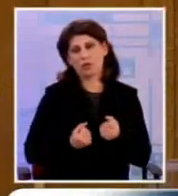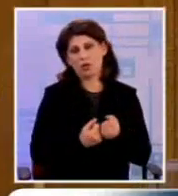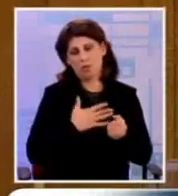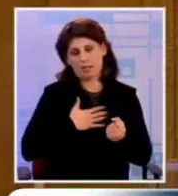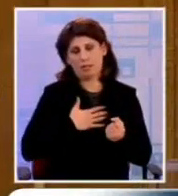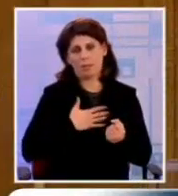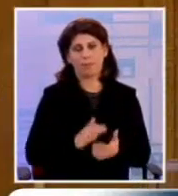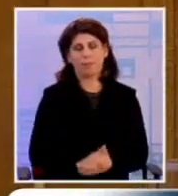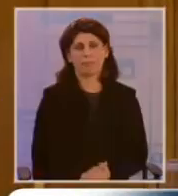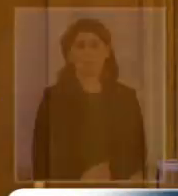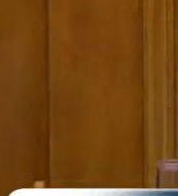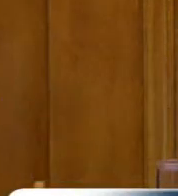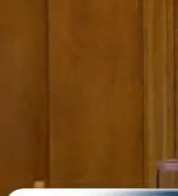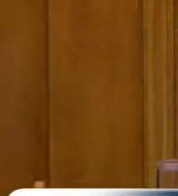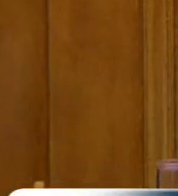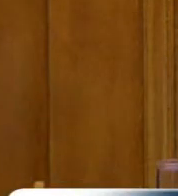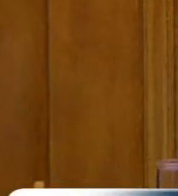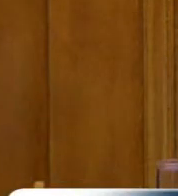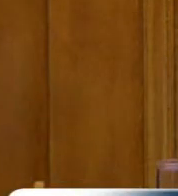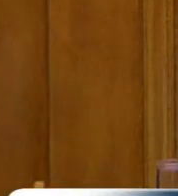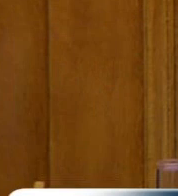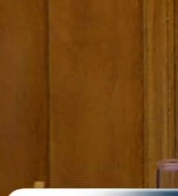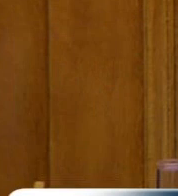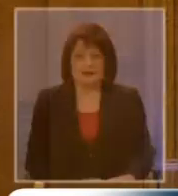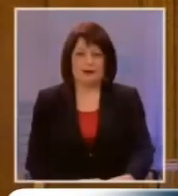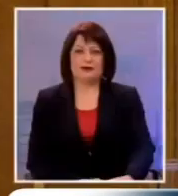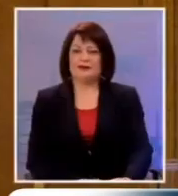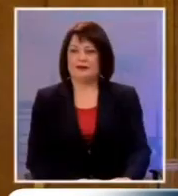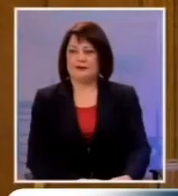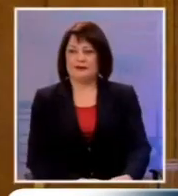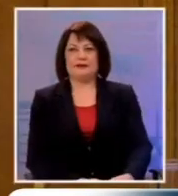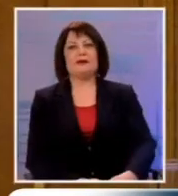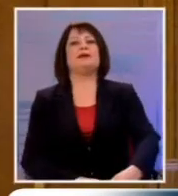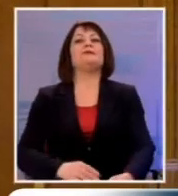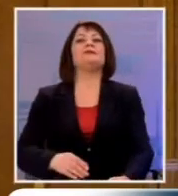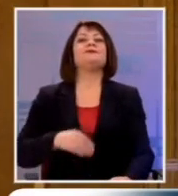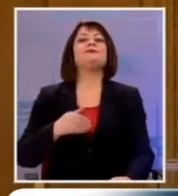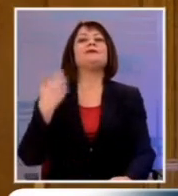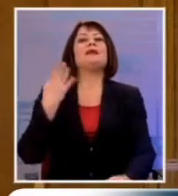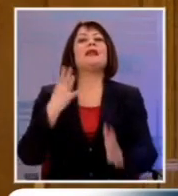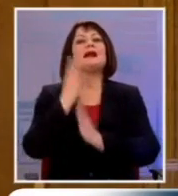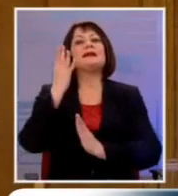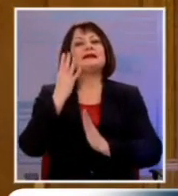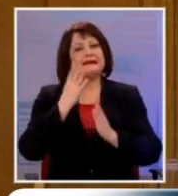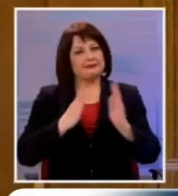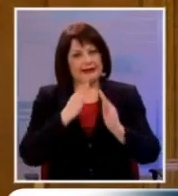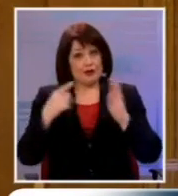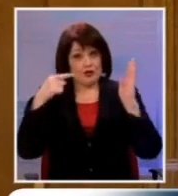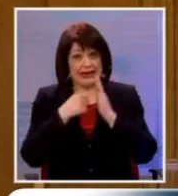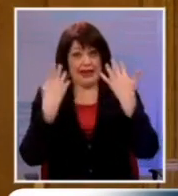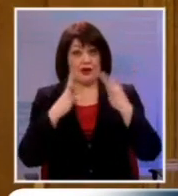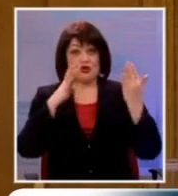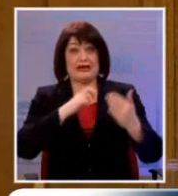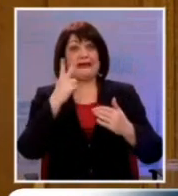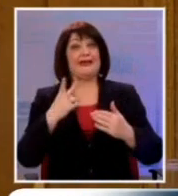στηριζόμαστε. Πρώτον, στο δάνειο που συνήψε το Τρίτο Ράιχ στις 14 Μαρτίου 1942 από